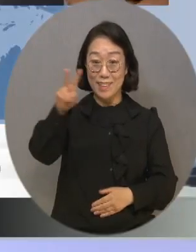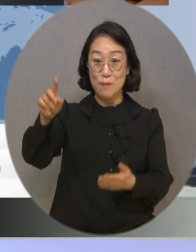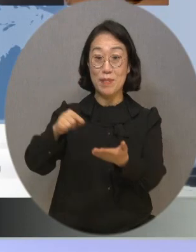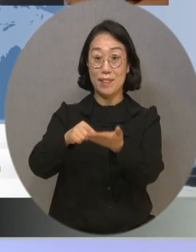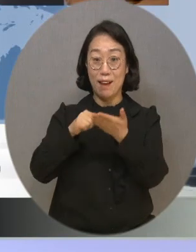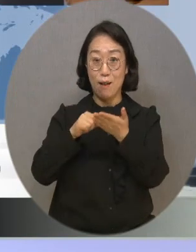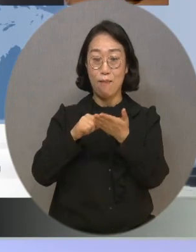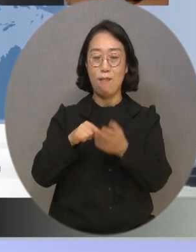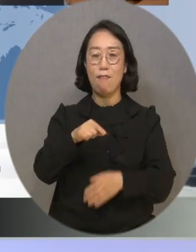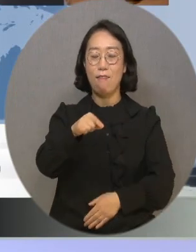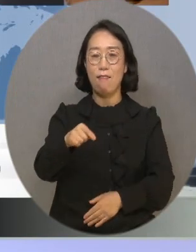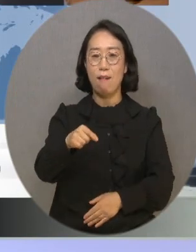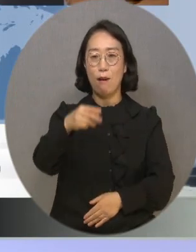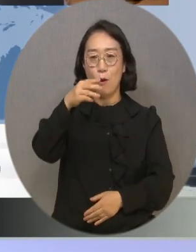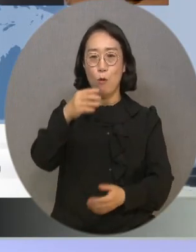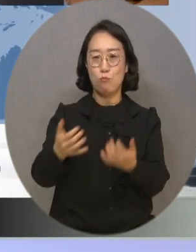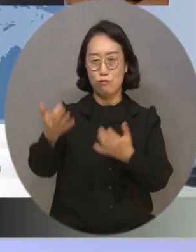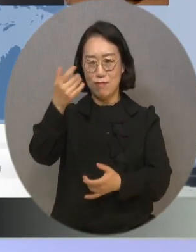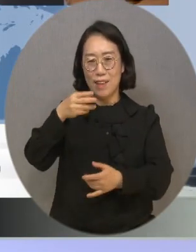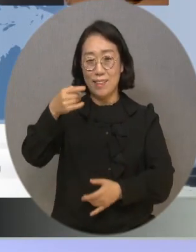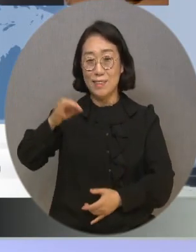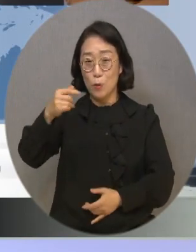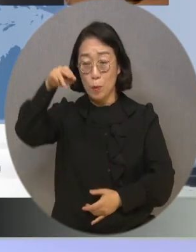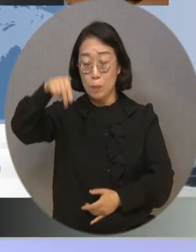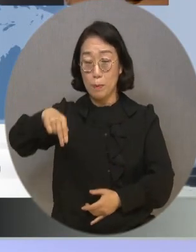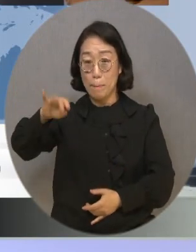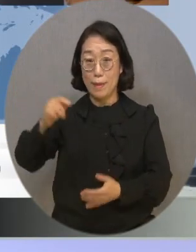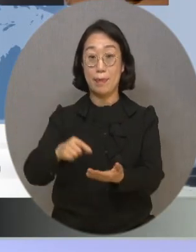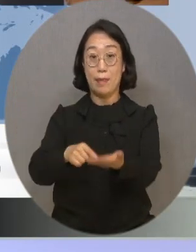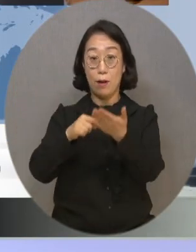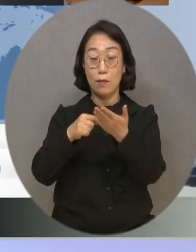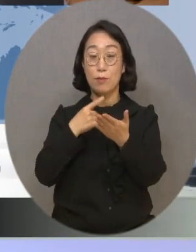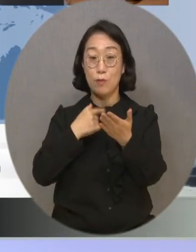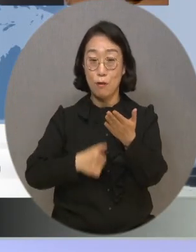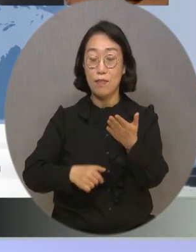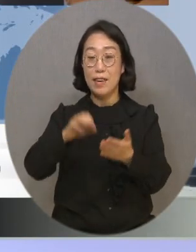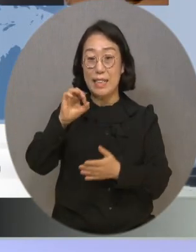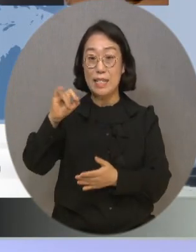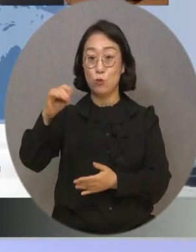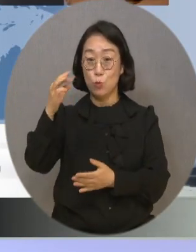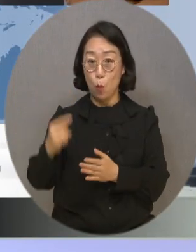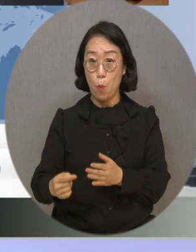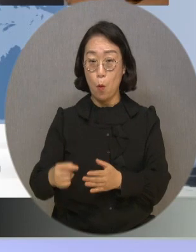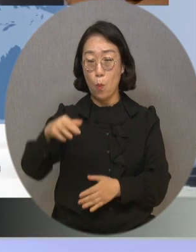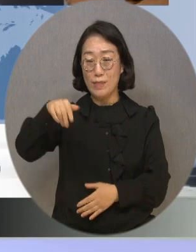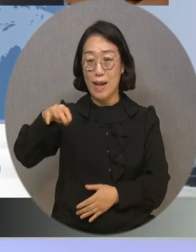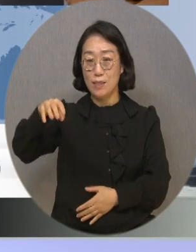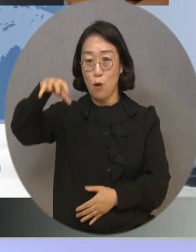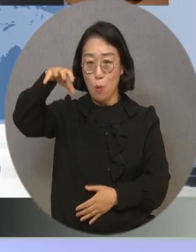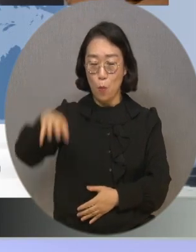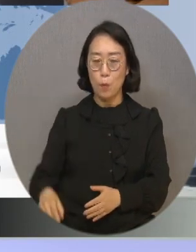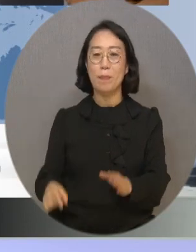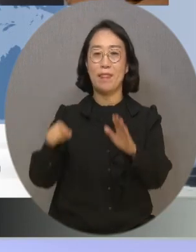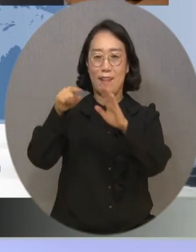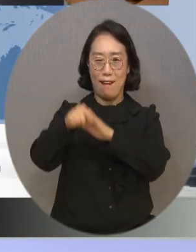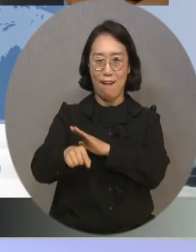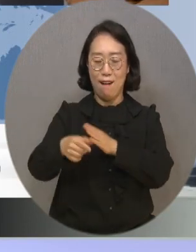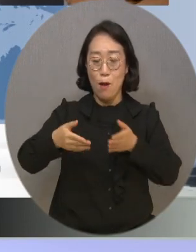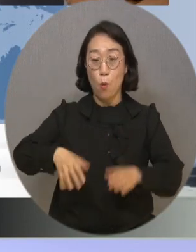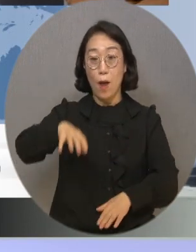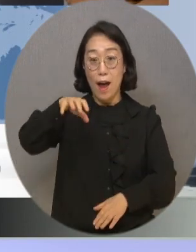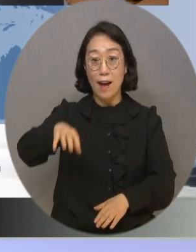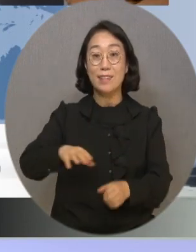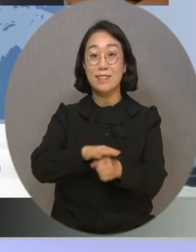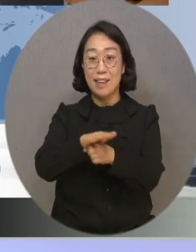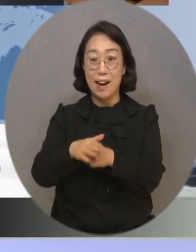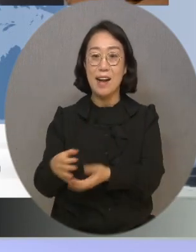종영된 불타는 트롯맨에 출연했던 가수 이수호 씨가 전라남도 장성군을 찾았습니다. 고향사랑 기부제